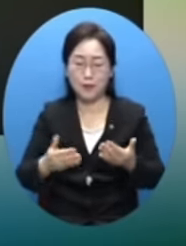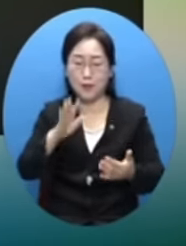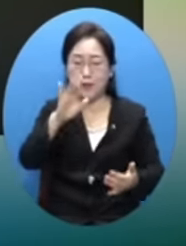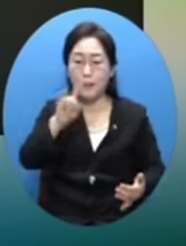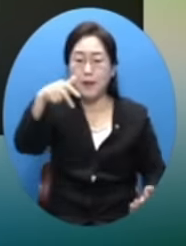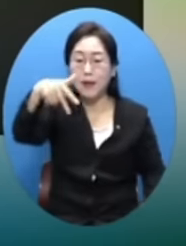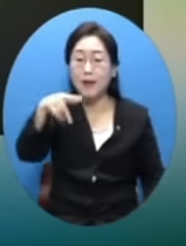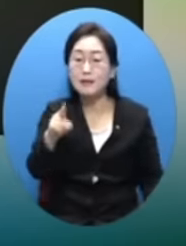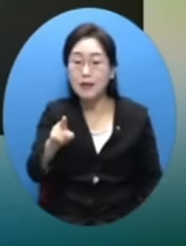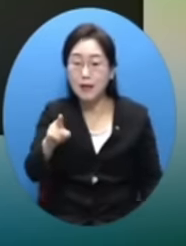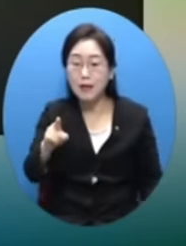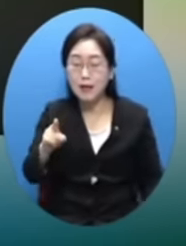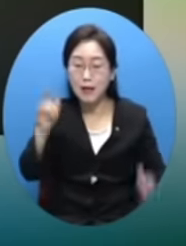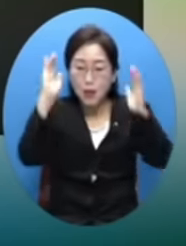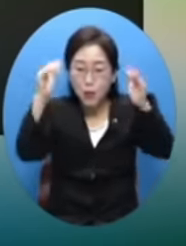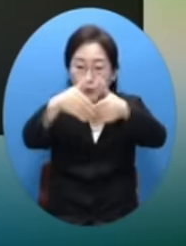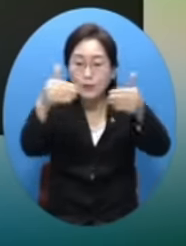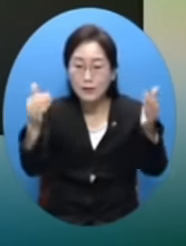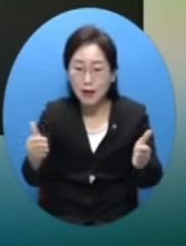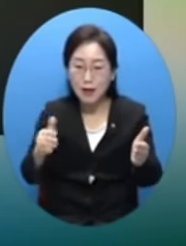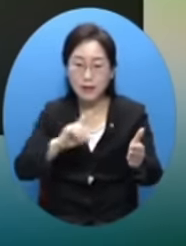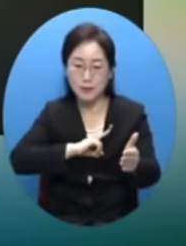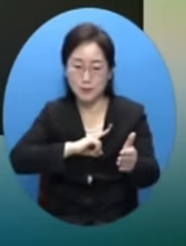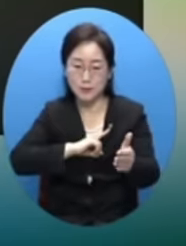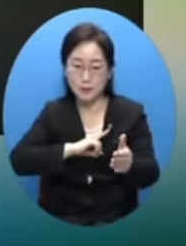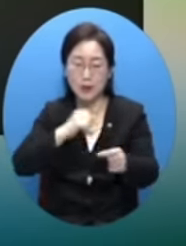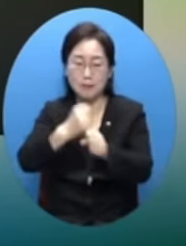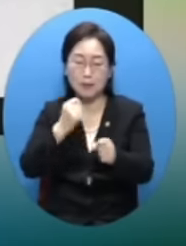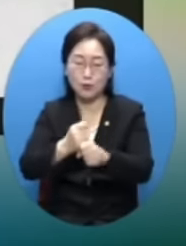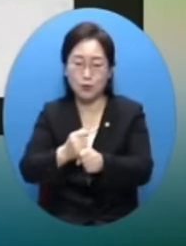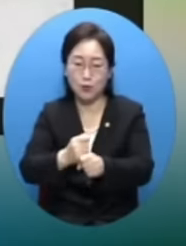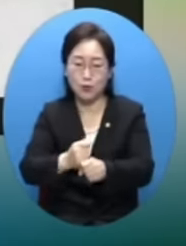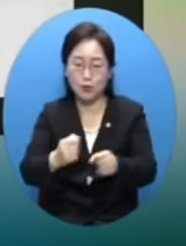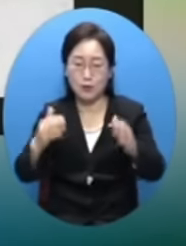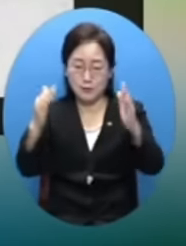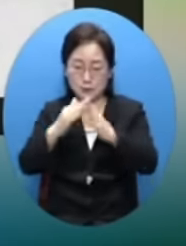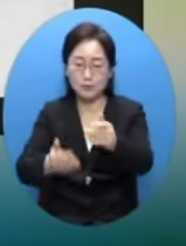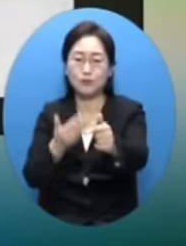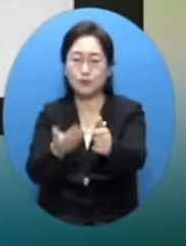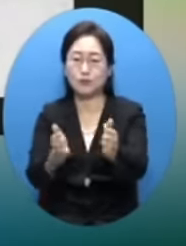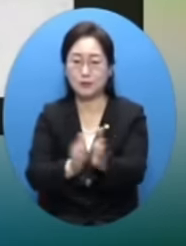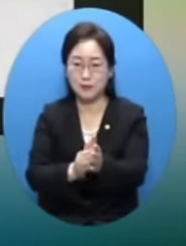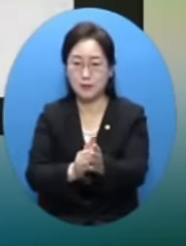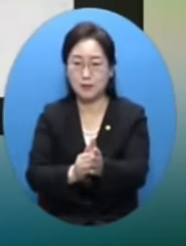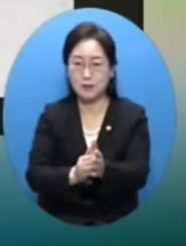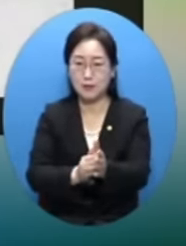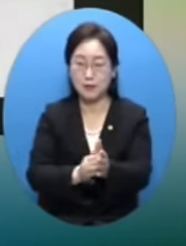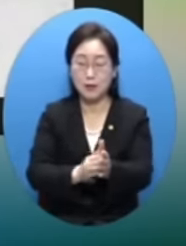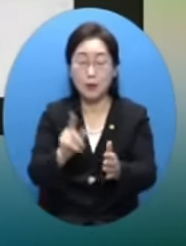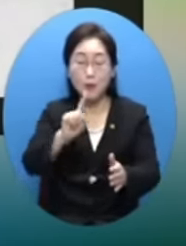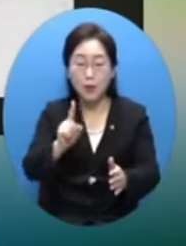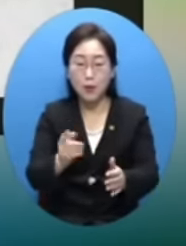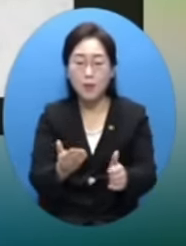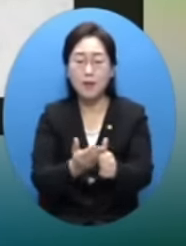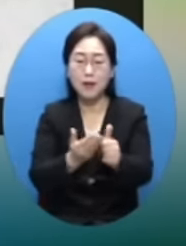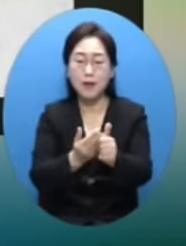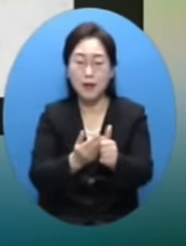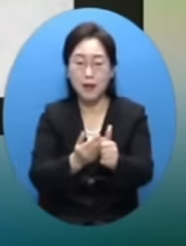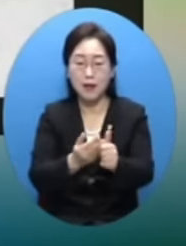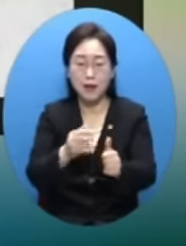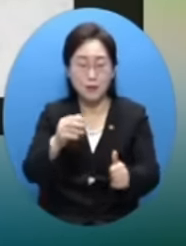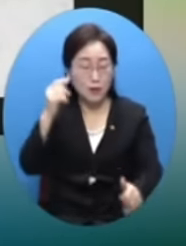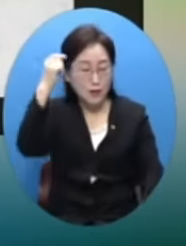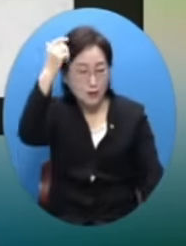배제학당이라고 하는 이름을 쳐서 하사에서 배제학당이 세워지게 됩니다. 배제학당은 배양영재, 그